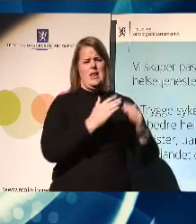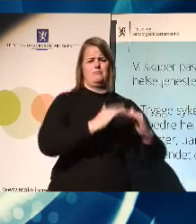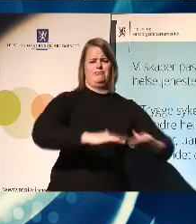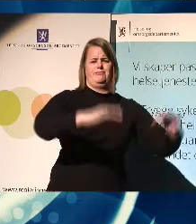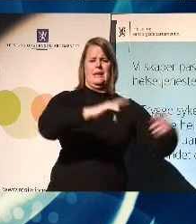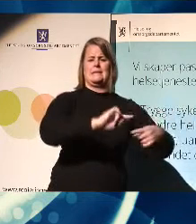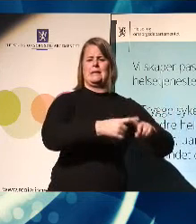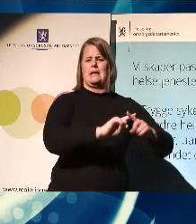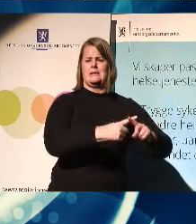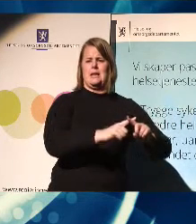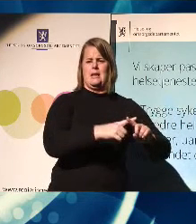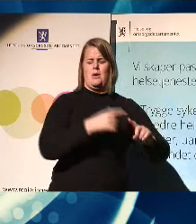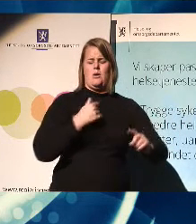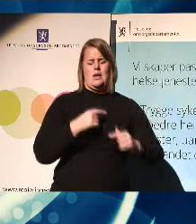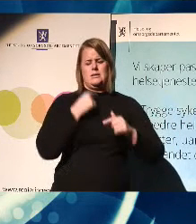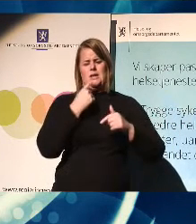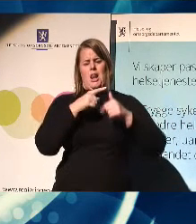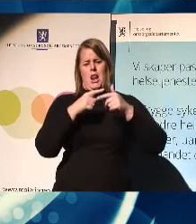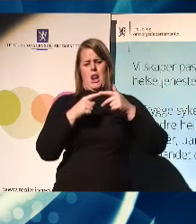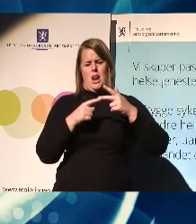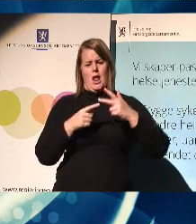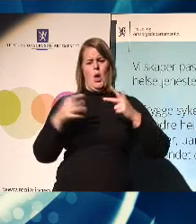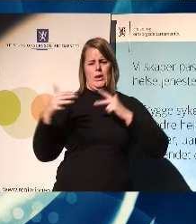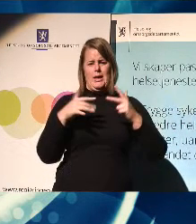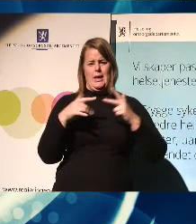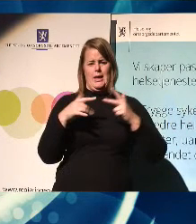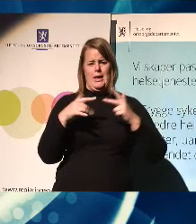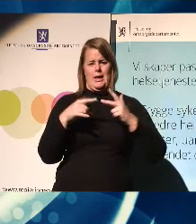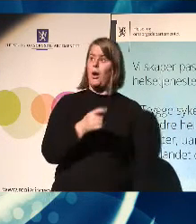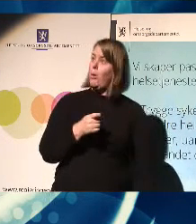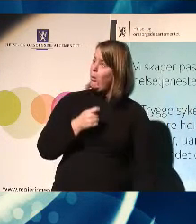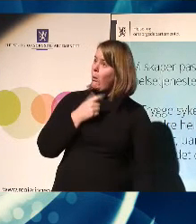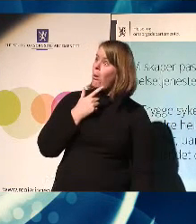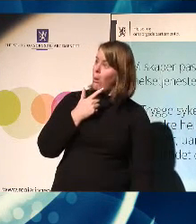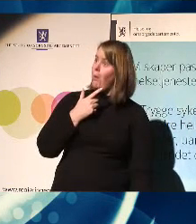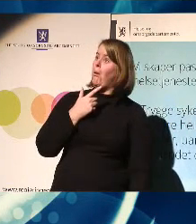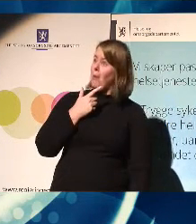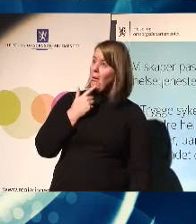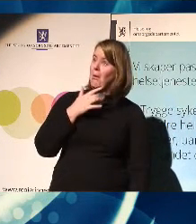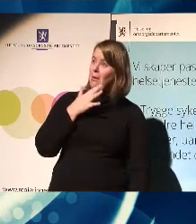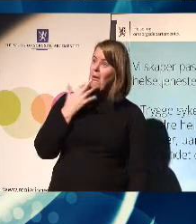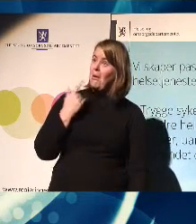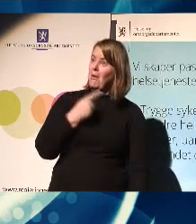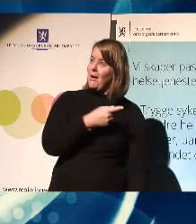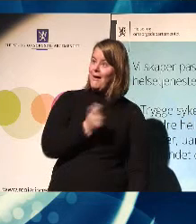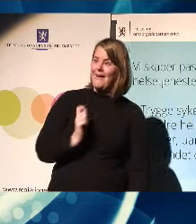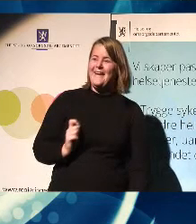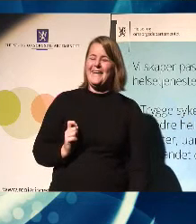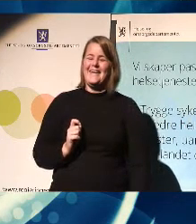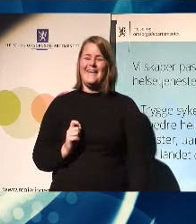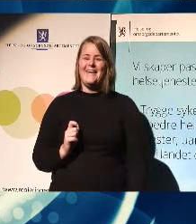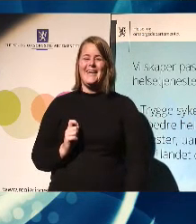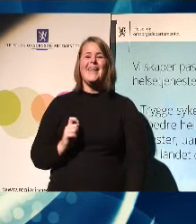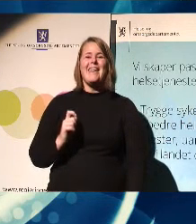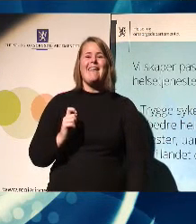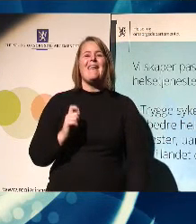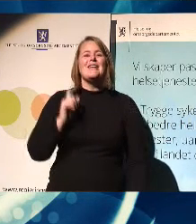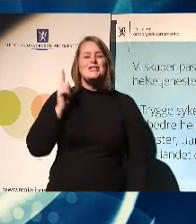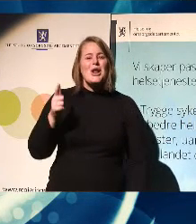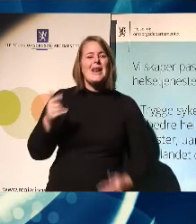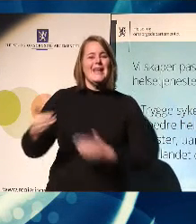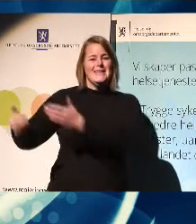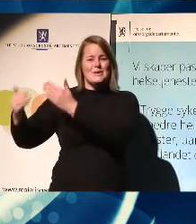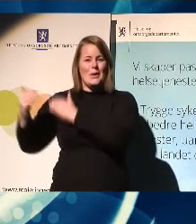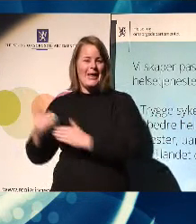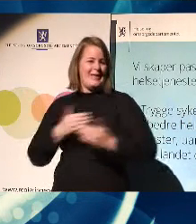da jeg tok hele krisespektret og sa krig, så de nærmest litt oppmuntret ut. Det var litt. Det har noe med historikken å gjøre,